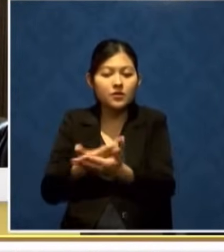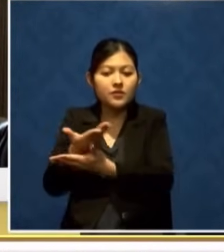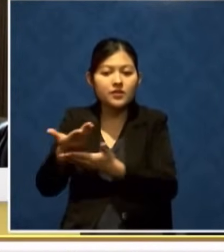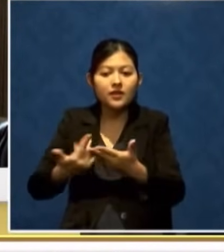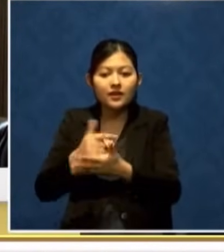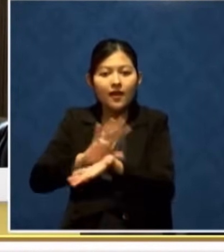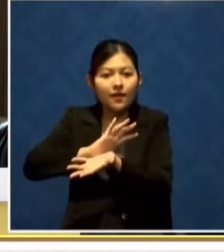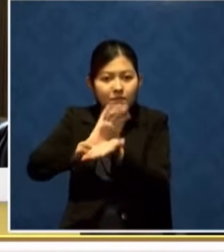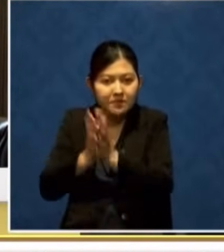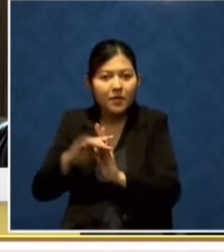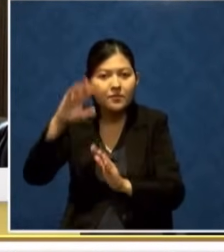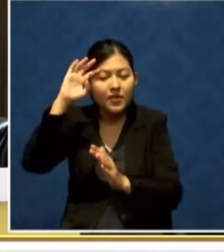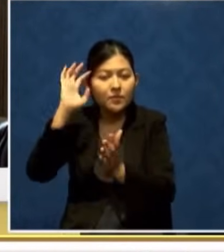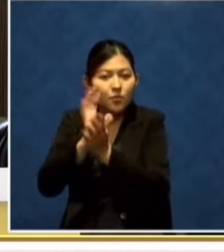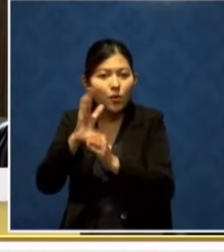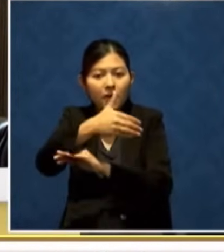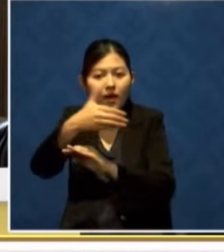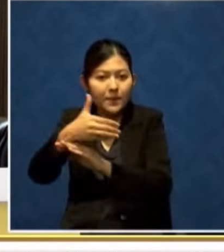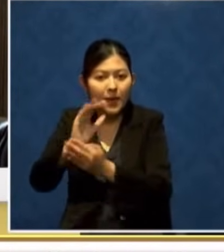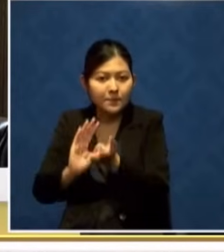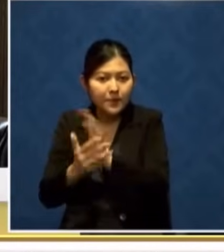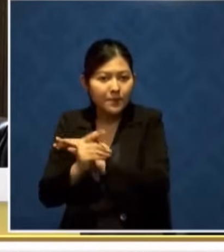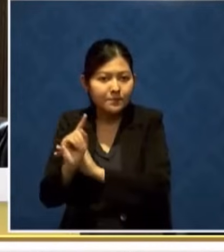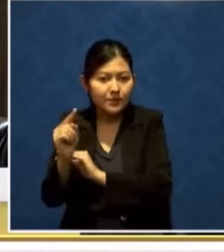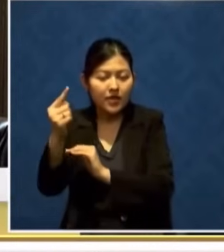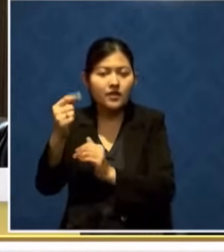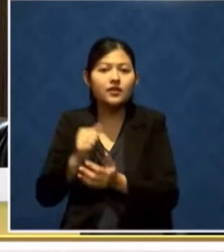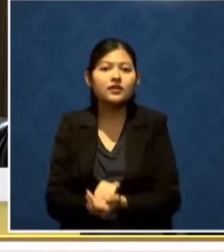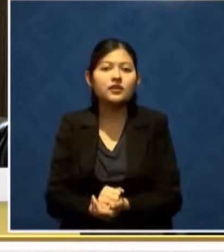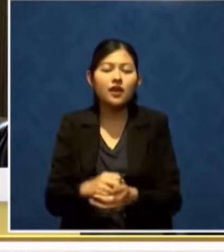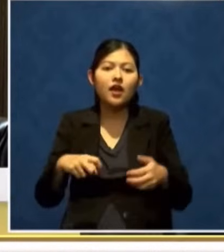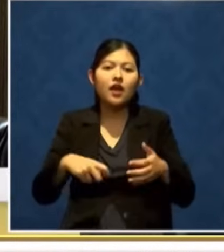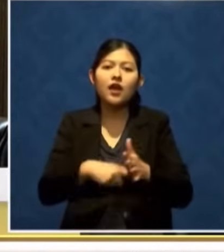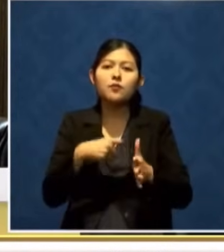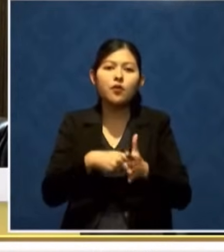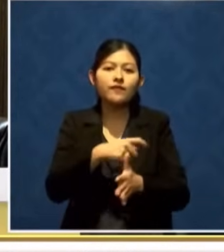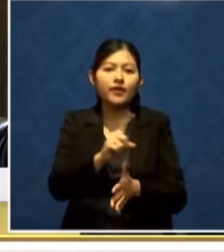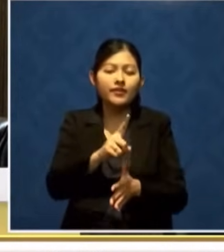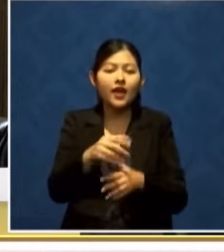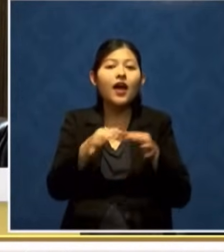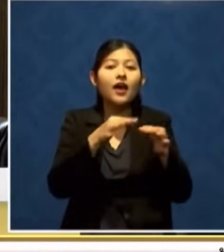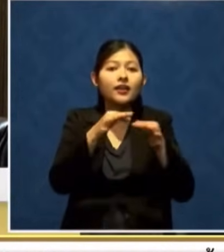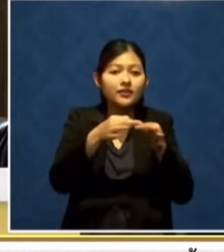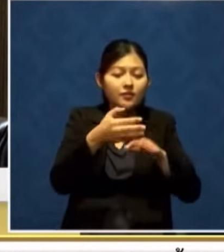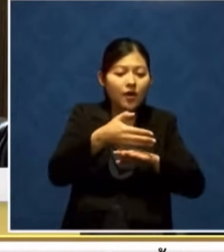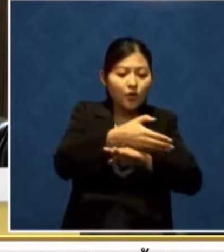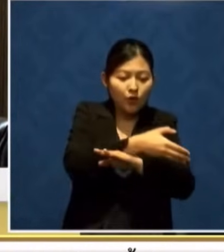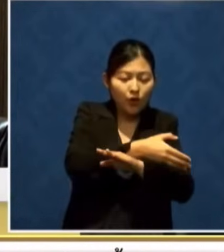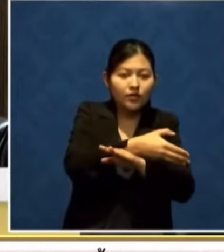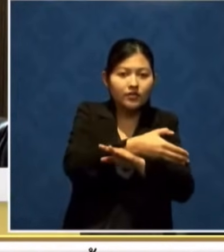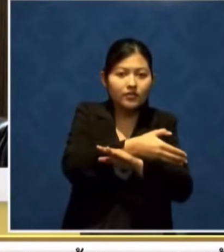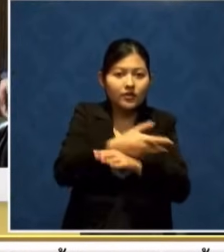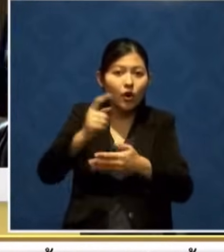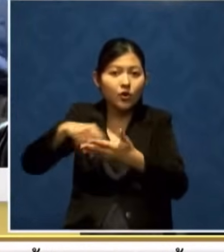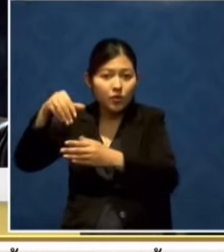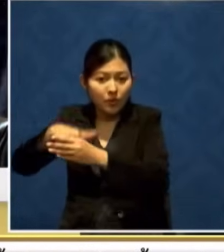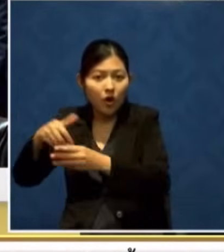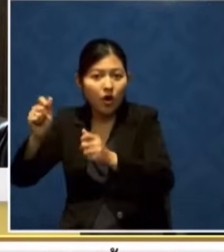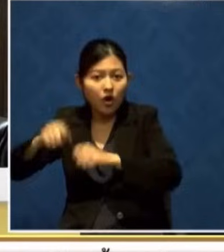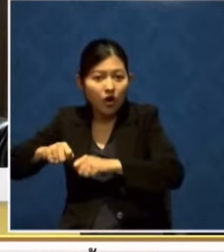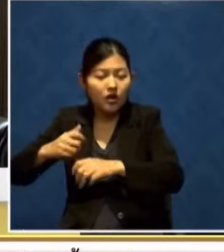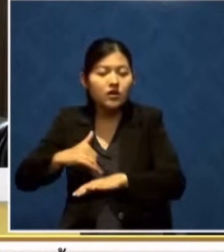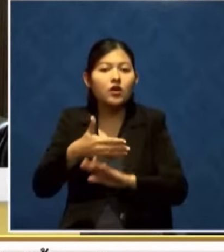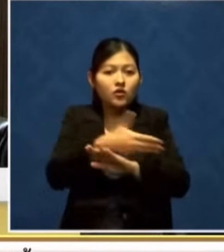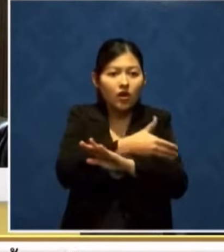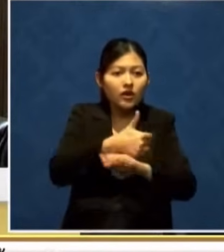การปฏิรูปตำรวจต่อไปซึ่งสาเหตุนะครับอธิบายสั้นๆก่อนที่จะมีการขอผู้รับรองนะครับท่านประธานเนื่องด้วย